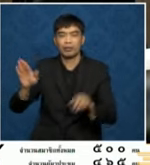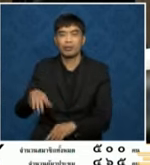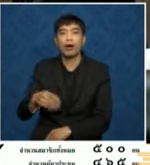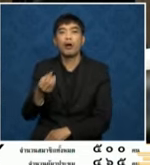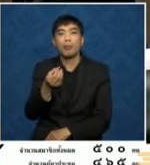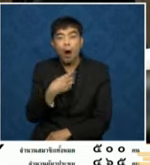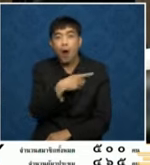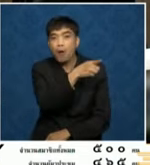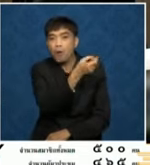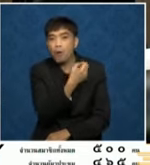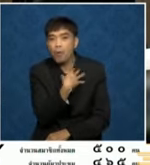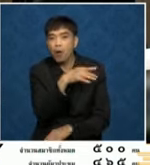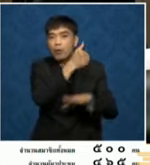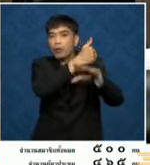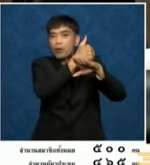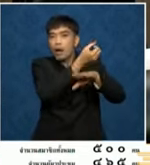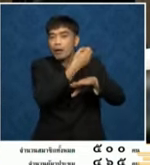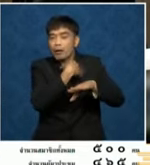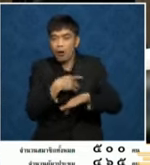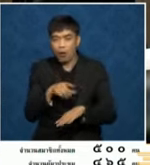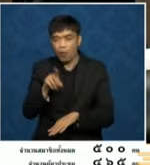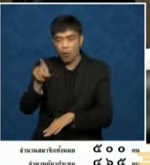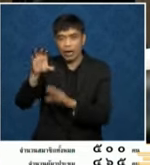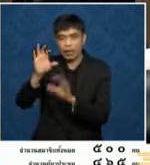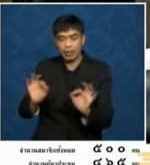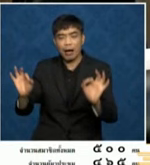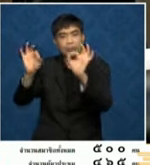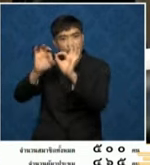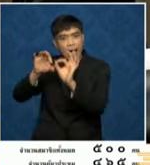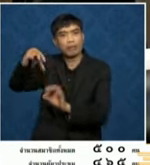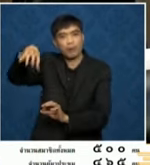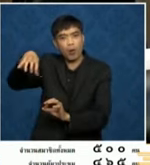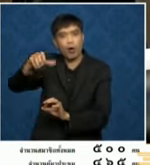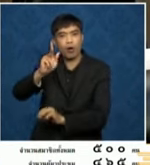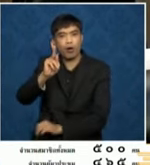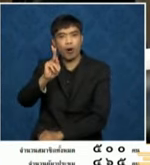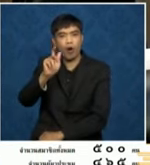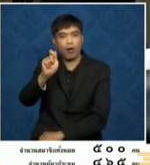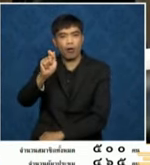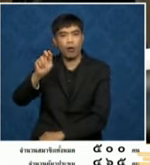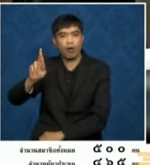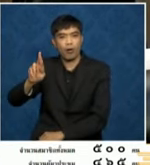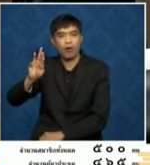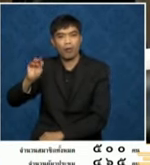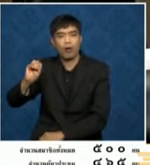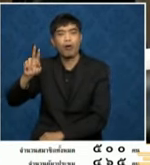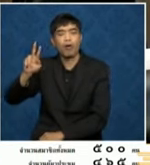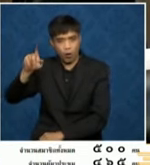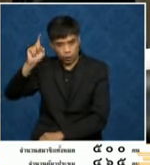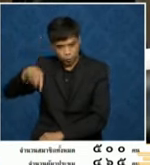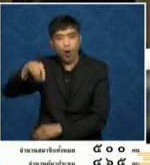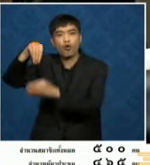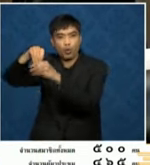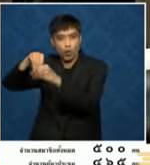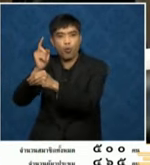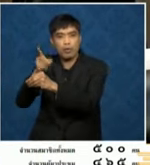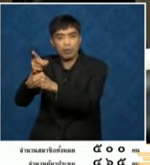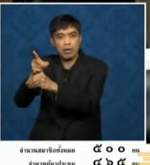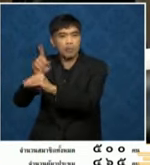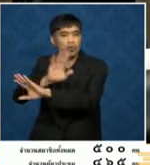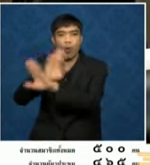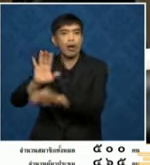จำเป็นอยู่งั้นก็ช่วยตอบให้ได้ว่างบประมาณเหล่านี้มันจำเป็นยังไงแล้วมันเกิดผลดีกับประเทศชาติยังไงถ้าตอบได้ก็ไม่ว่ากันแต่ผมเ